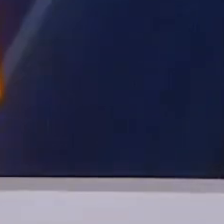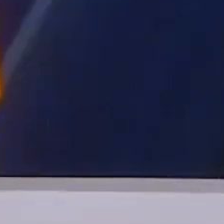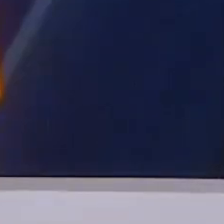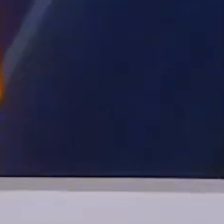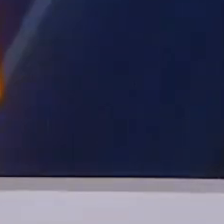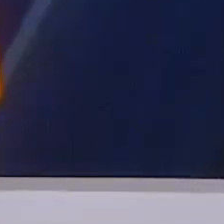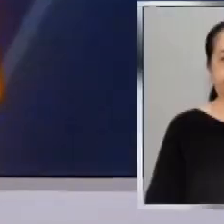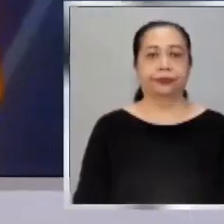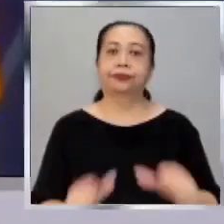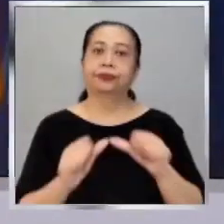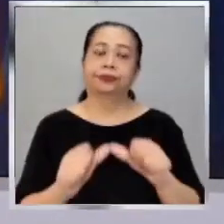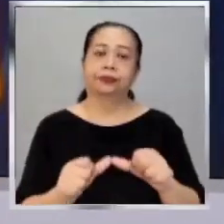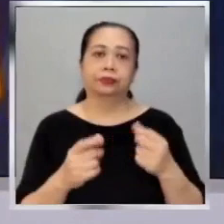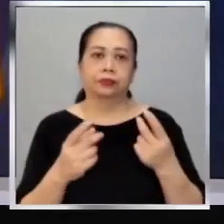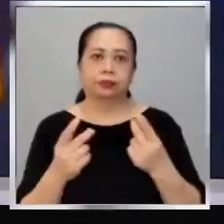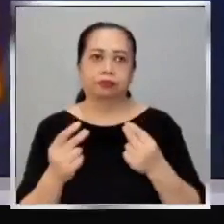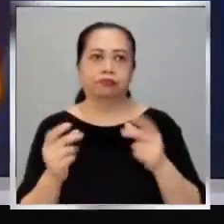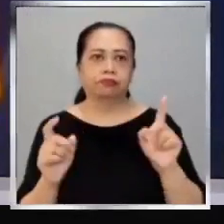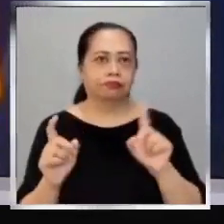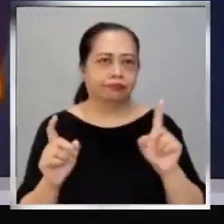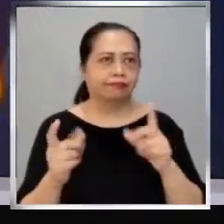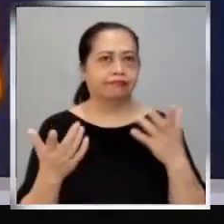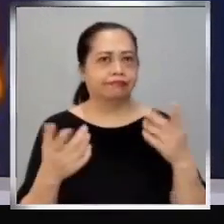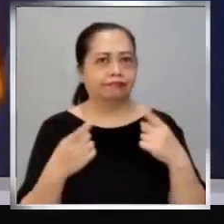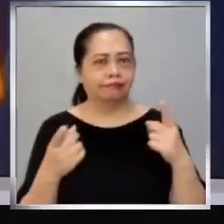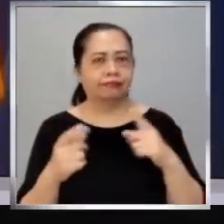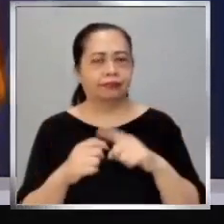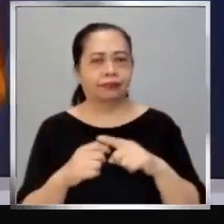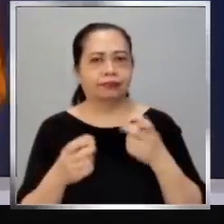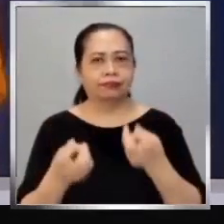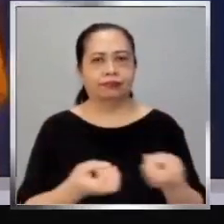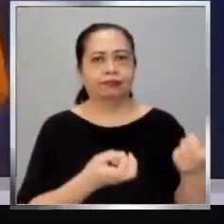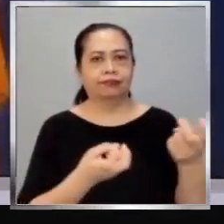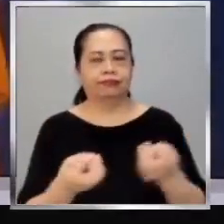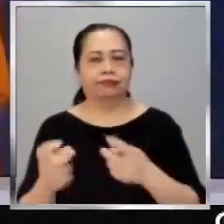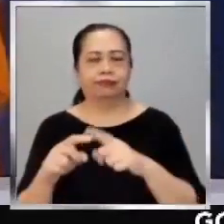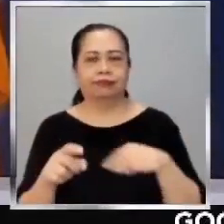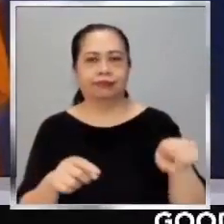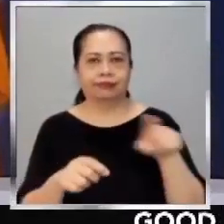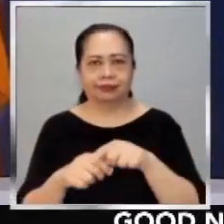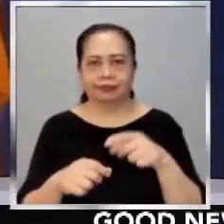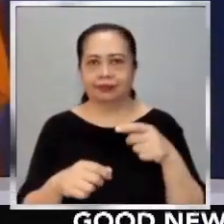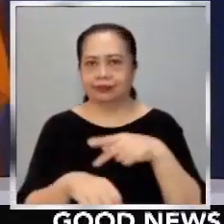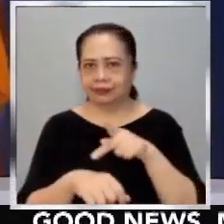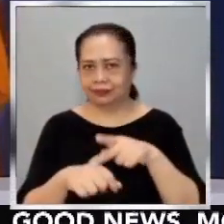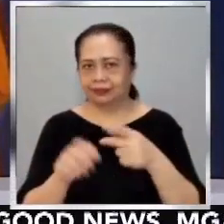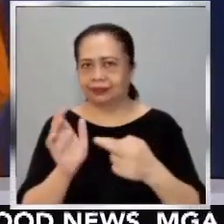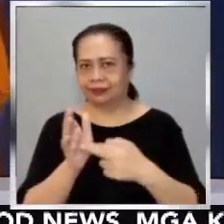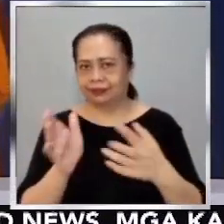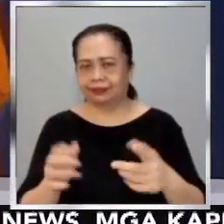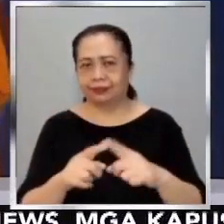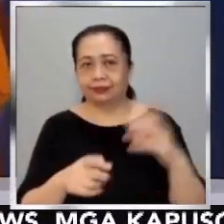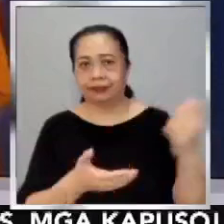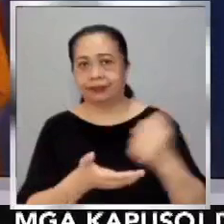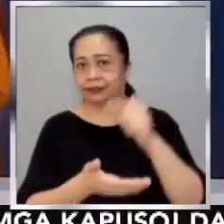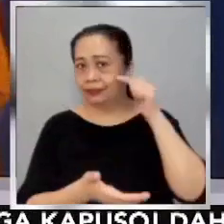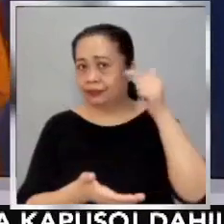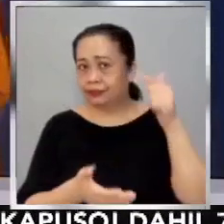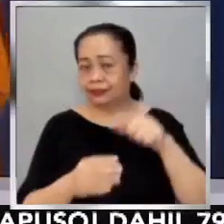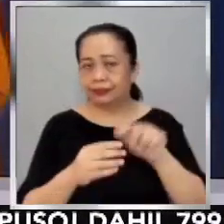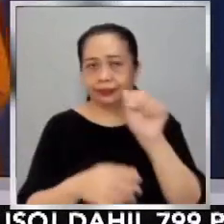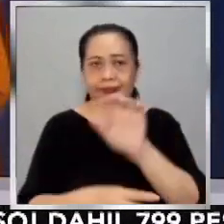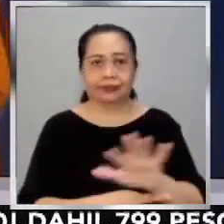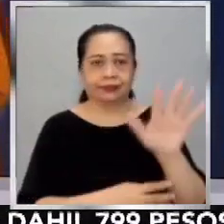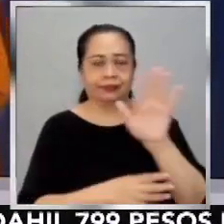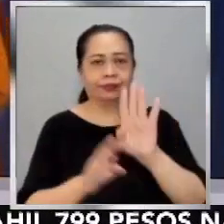Patuloy na gumagawa ng ingay sa larangan ng figure skating ang pambato ng Pilipinas. Nakuha naman nila ang unang ginto ng Pilipinas sa Asian Open